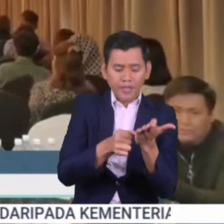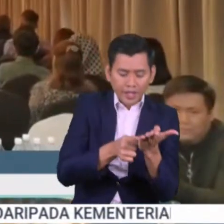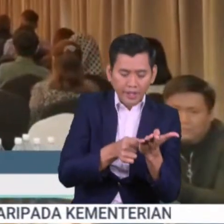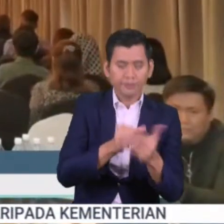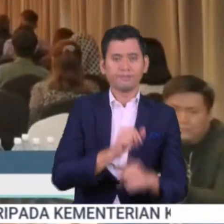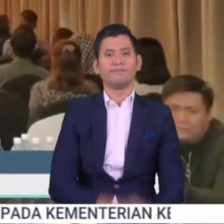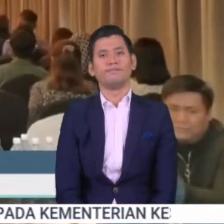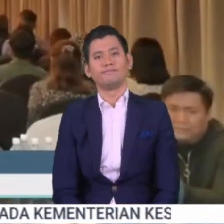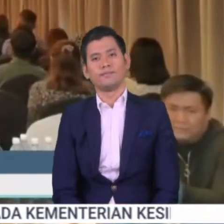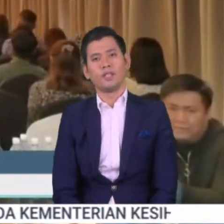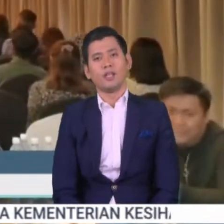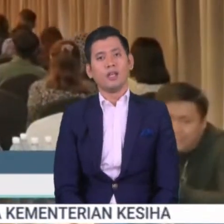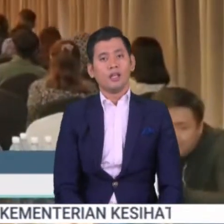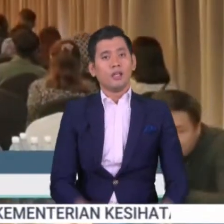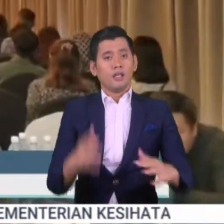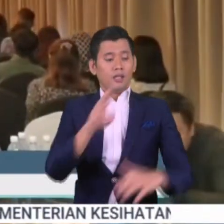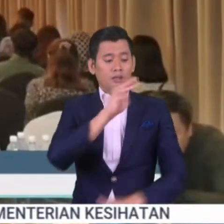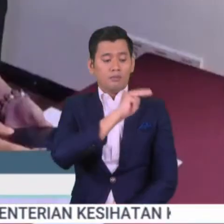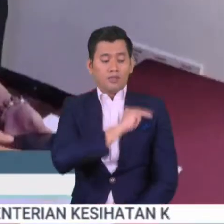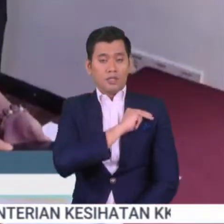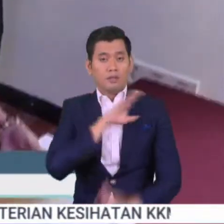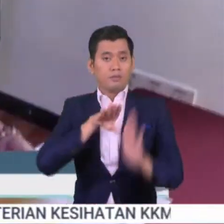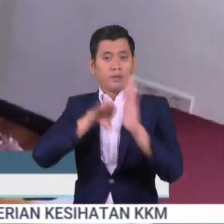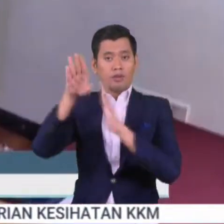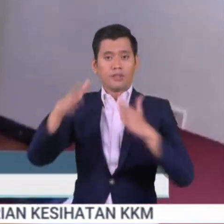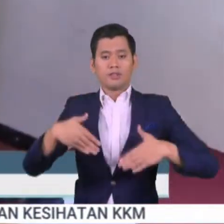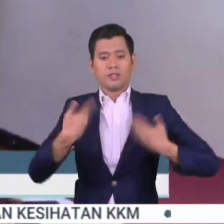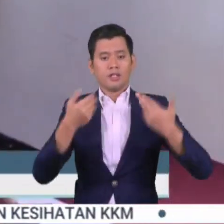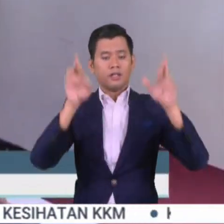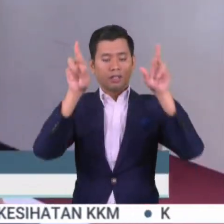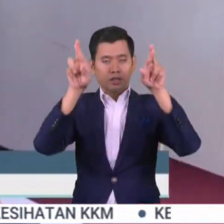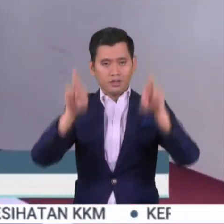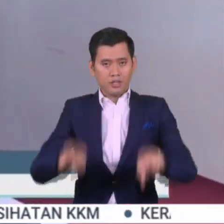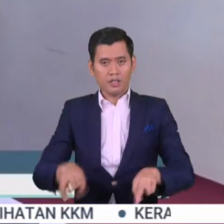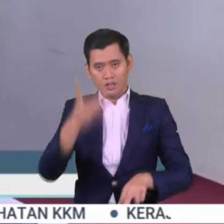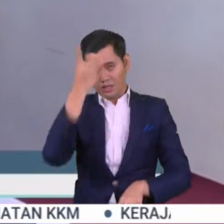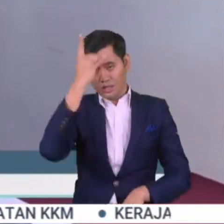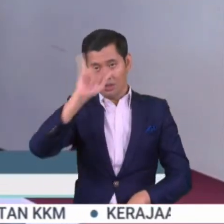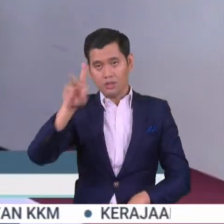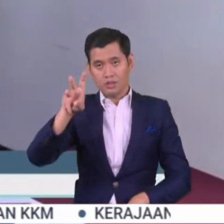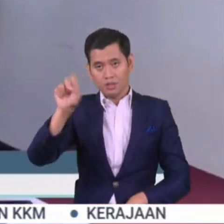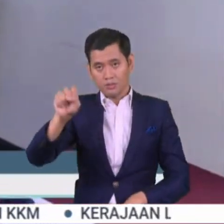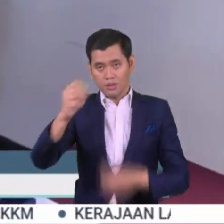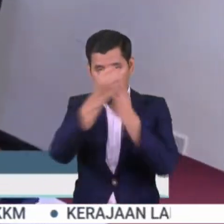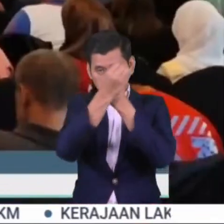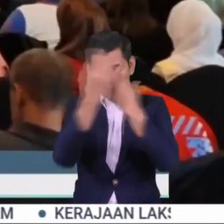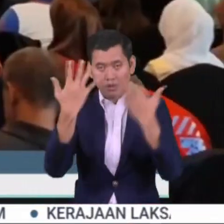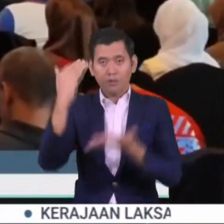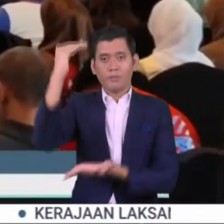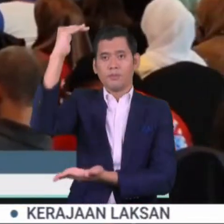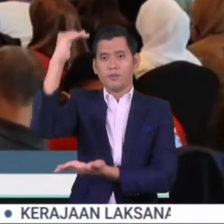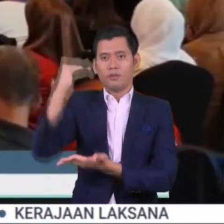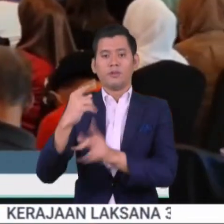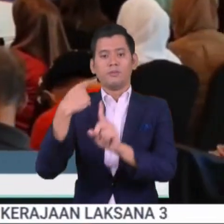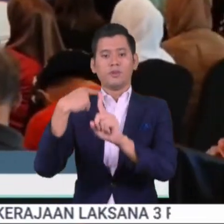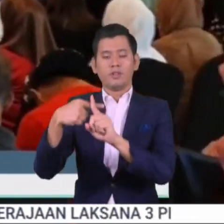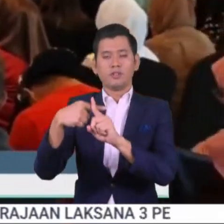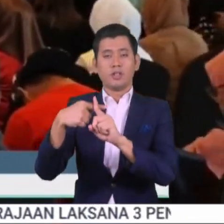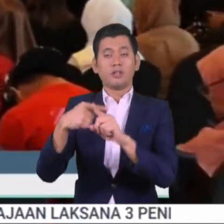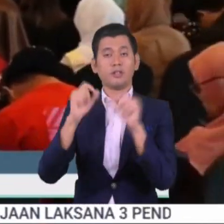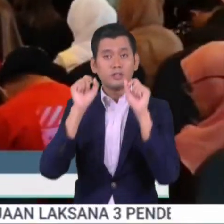Menteri Pembangunan Masyarakat dan Kesejahteraan Rakyat Dato' James Ratif berkata penurunan positif itu menunjukkan kesedaran